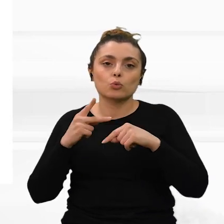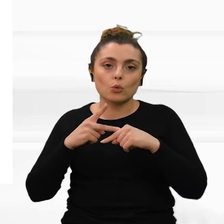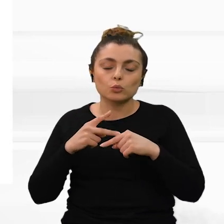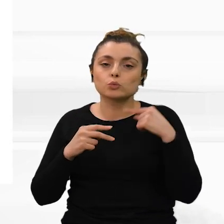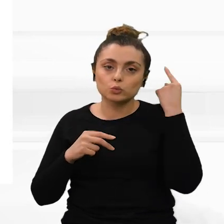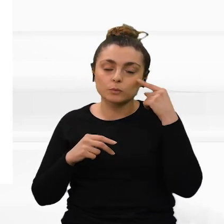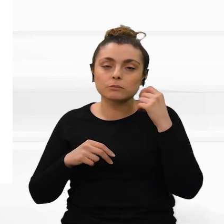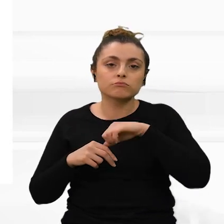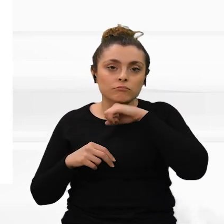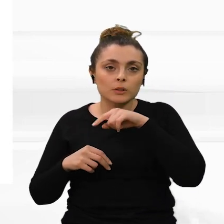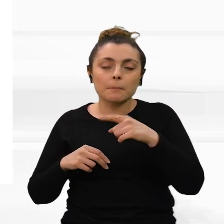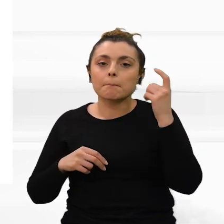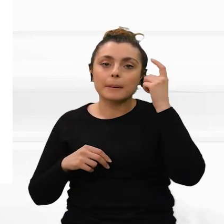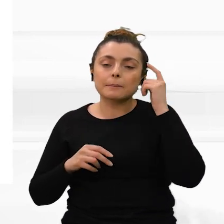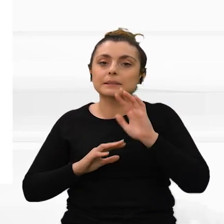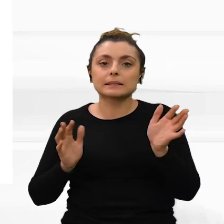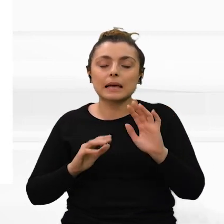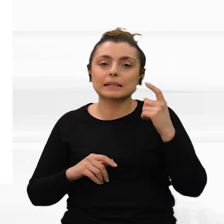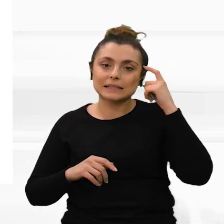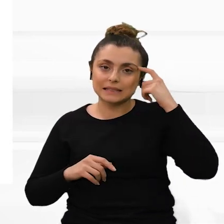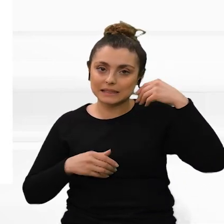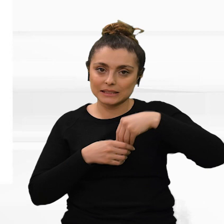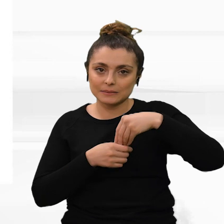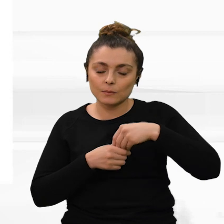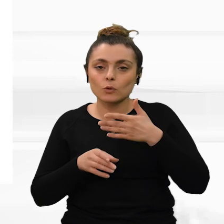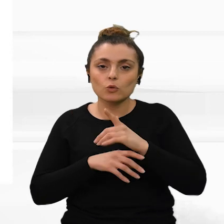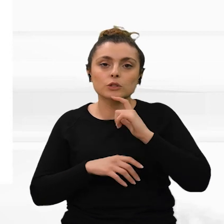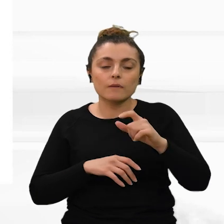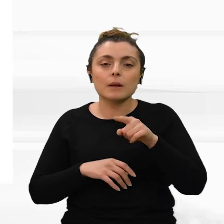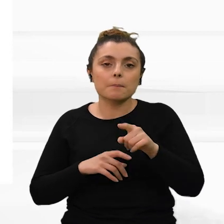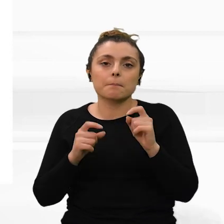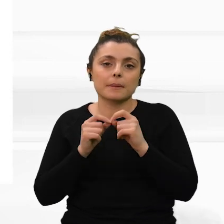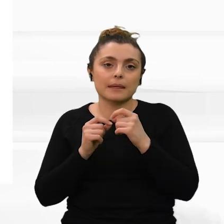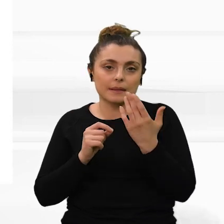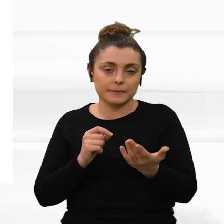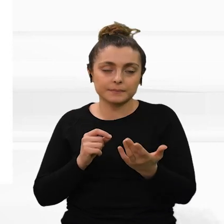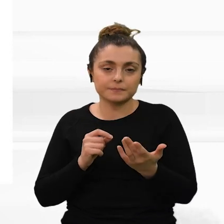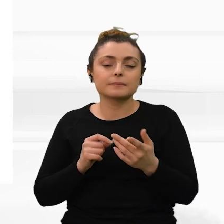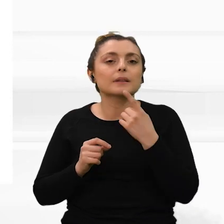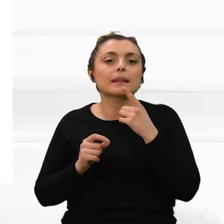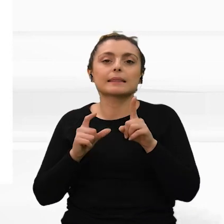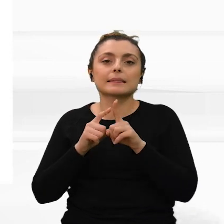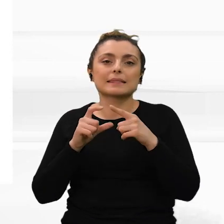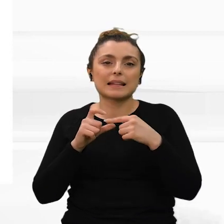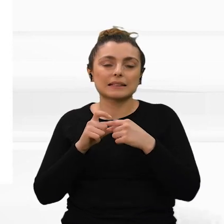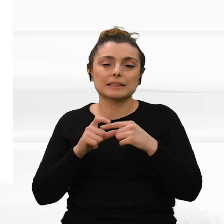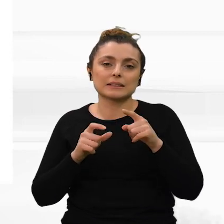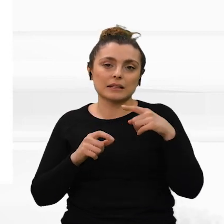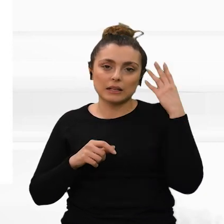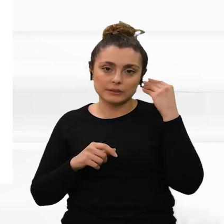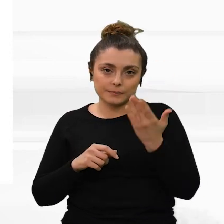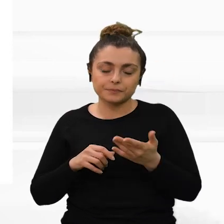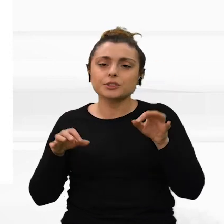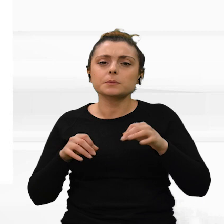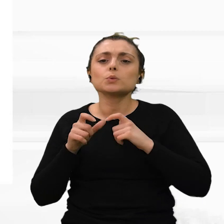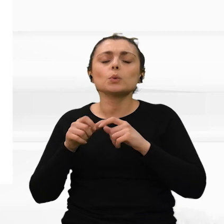sözdür düşünmemizi sağlayan Beynimiz değil zihnimiz dir doğru cevabınız B seçeneği yani de kartın birisi